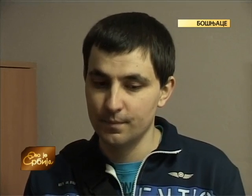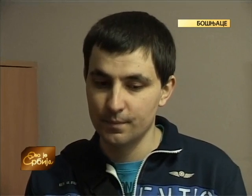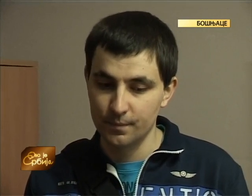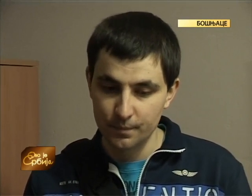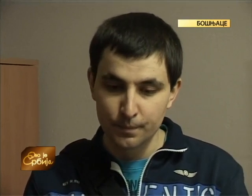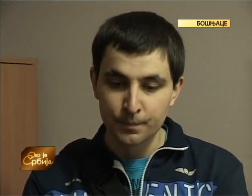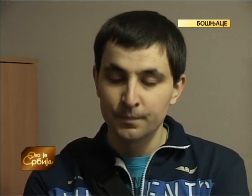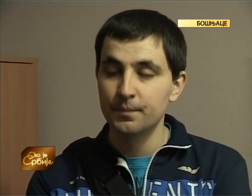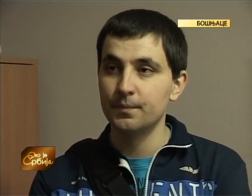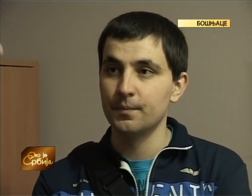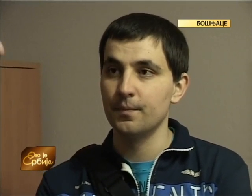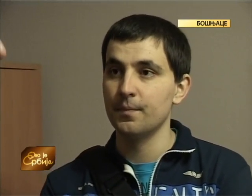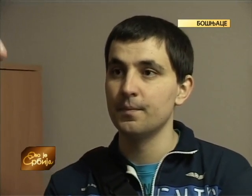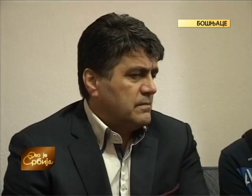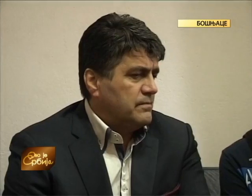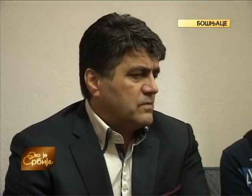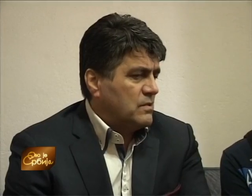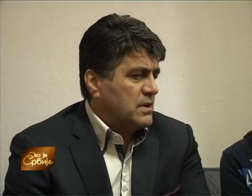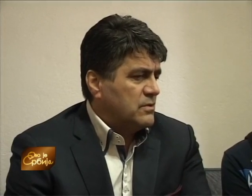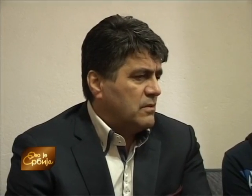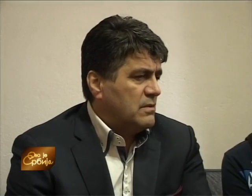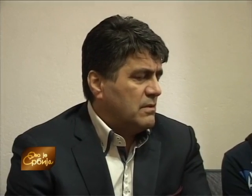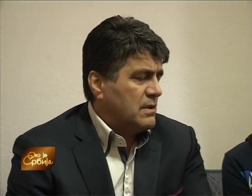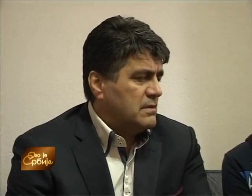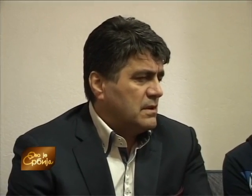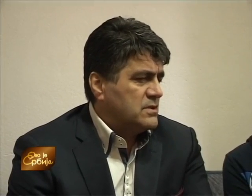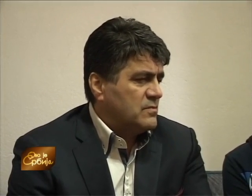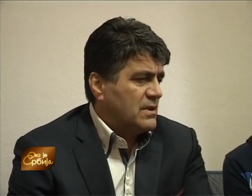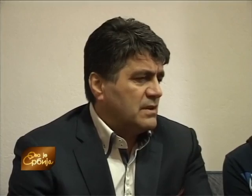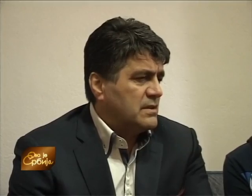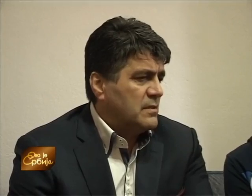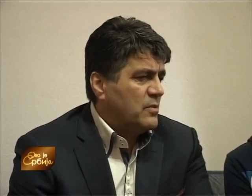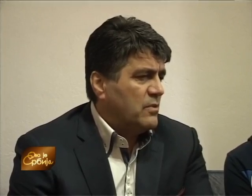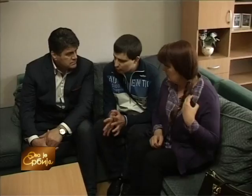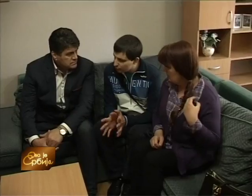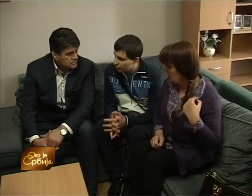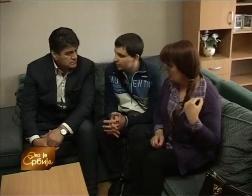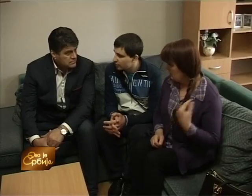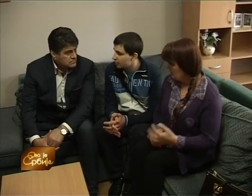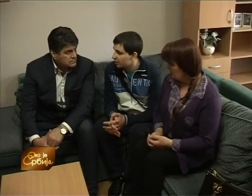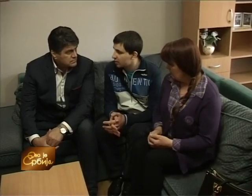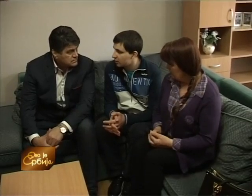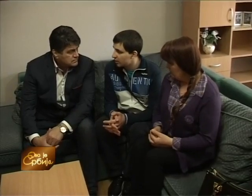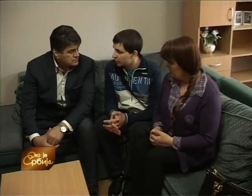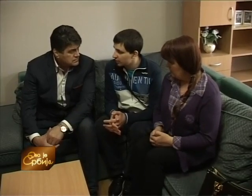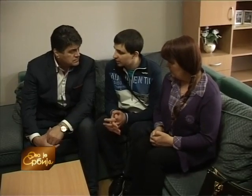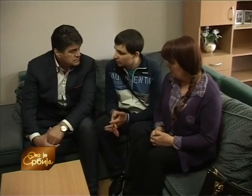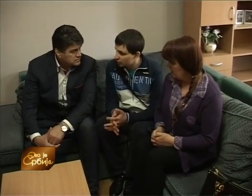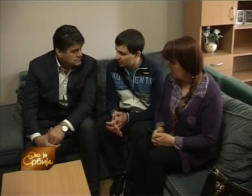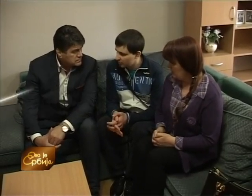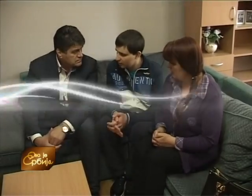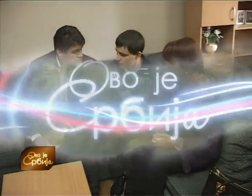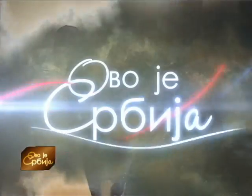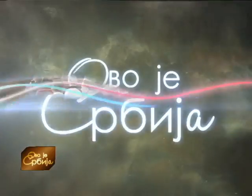Stefanov račun uplatilo 1.000.000 dinara. Generalni direktor ovog preduzeća, Darko Bulatović, danas je posetio porodicu